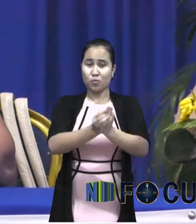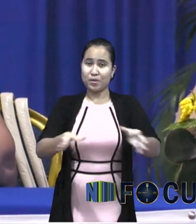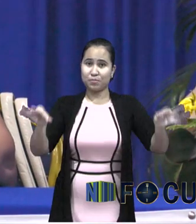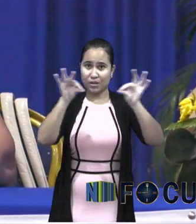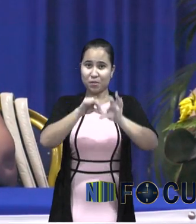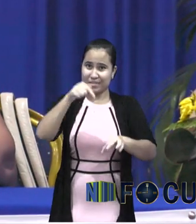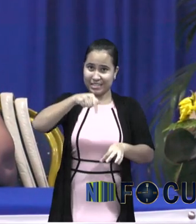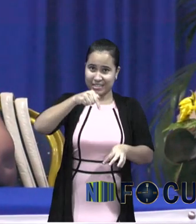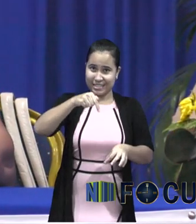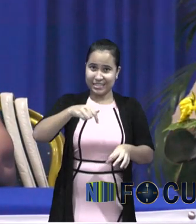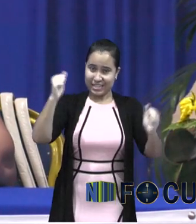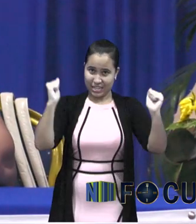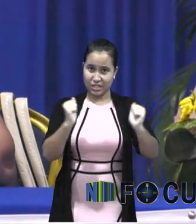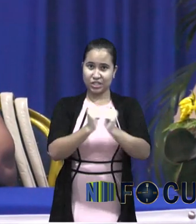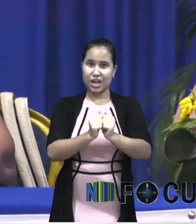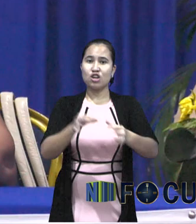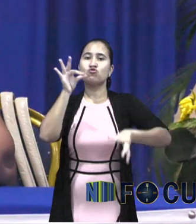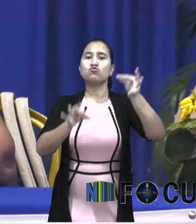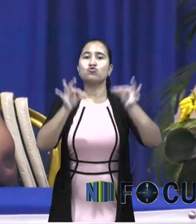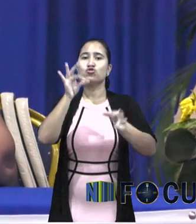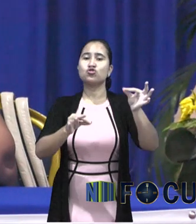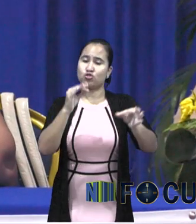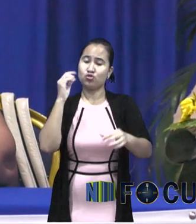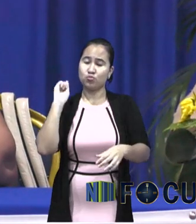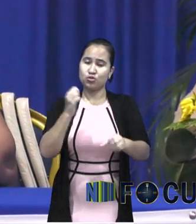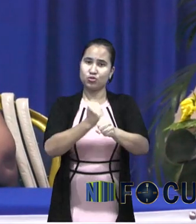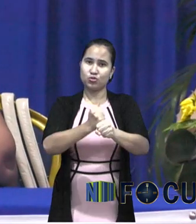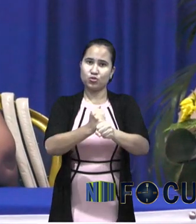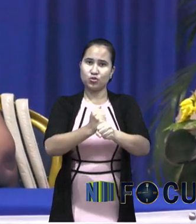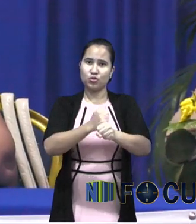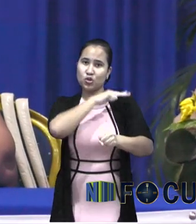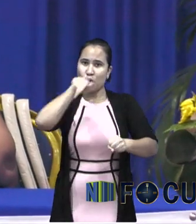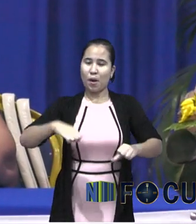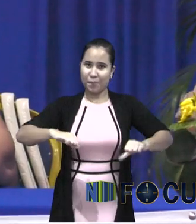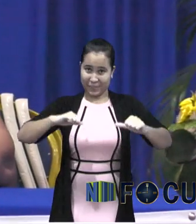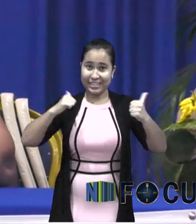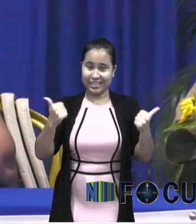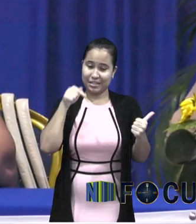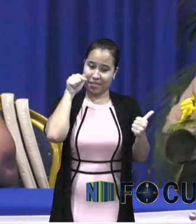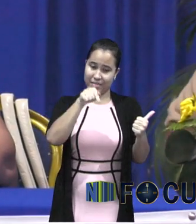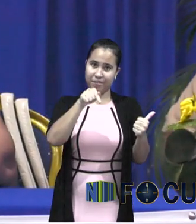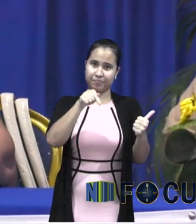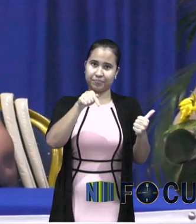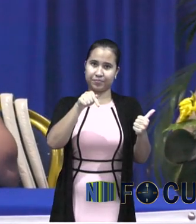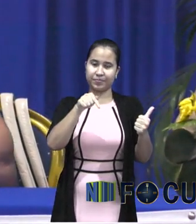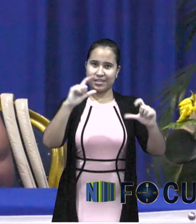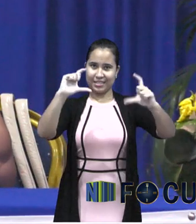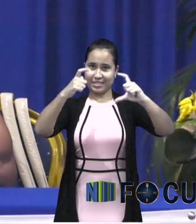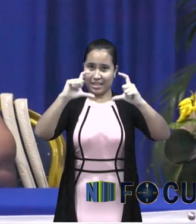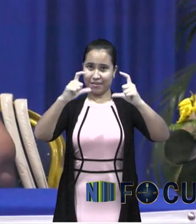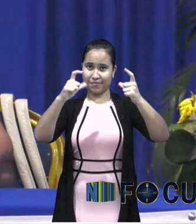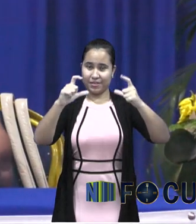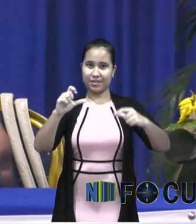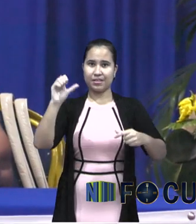toets zouden moeten doen voor het vervolgonderwijs. Dus we beginnen daarmee En het STREAM onderwijs, en STREAM staat